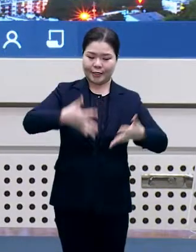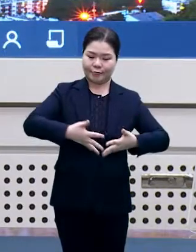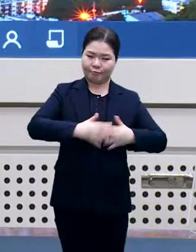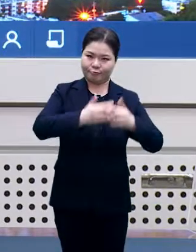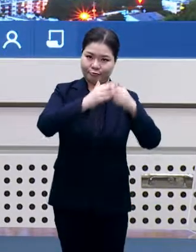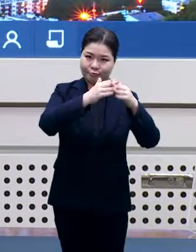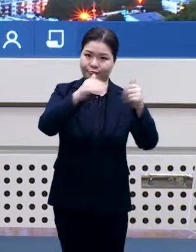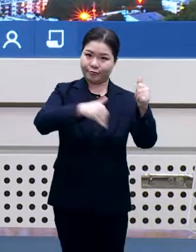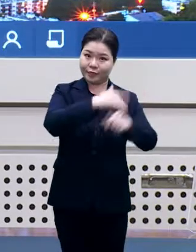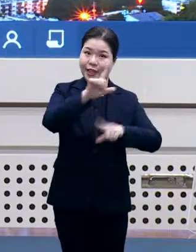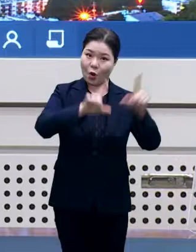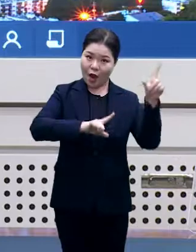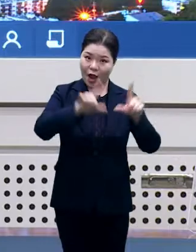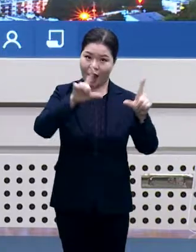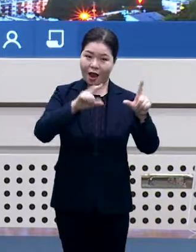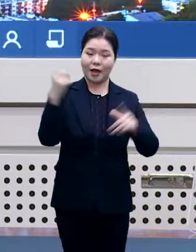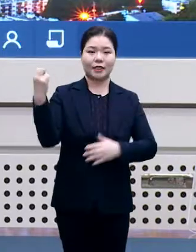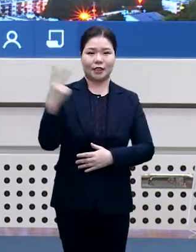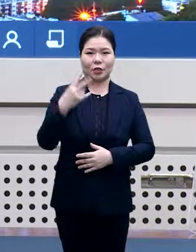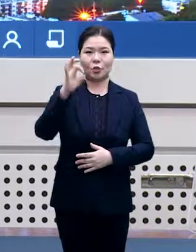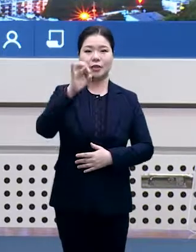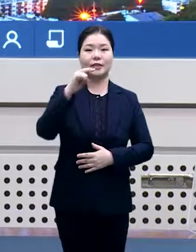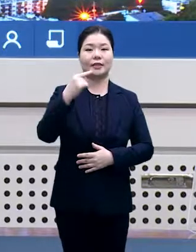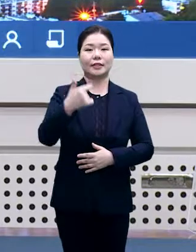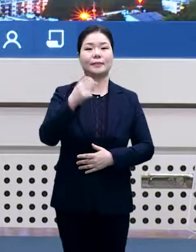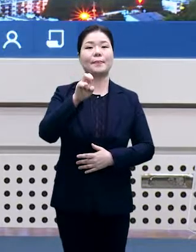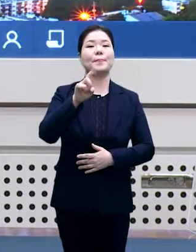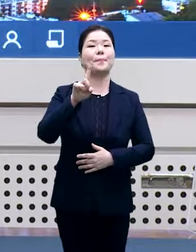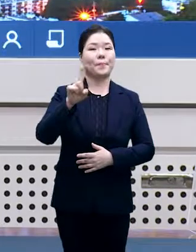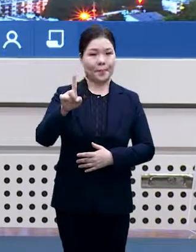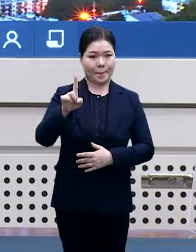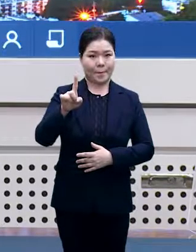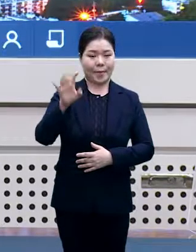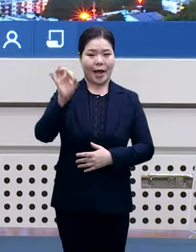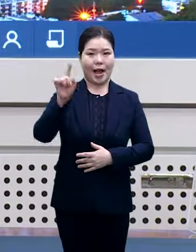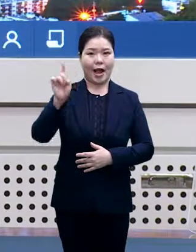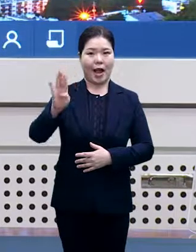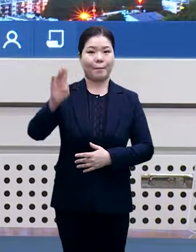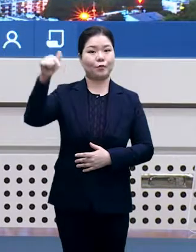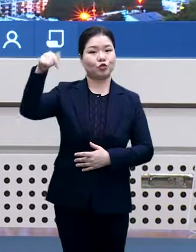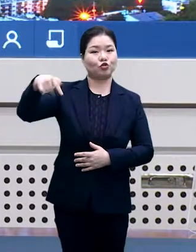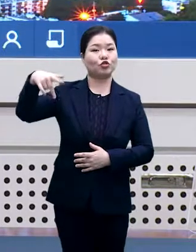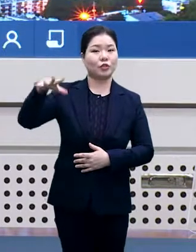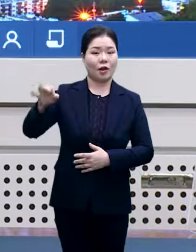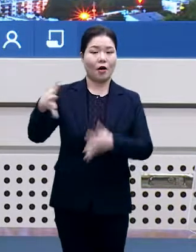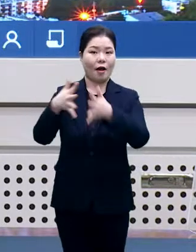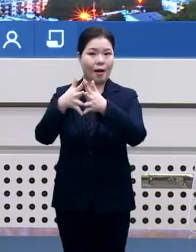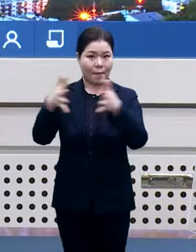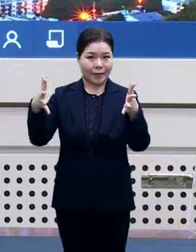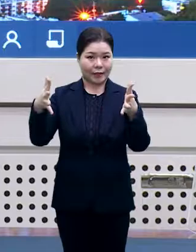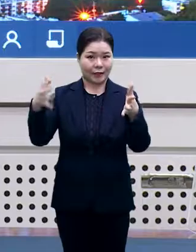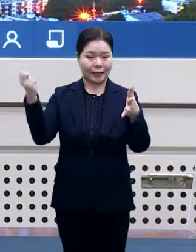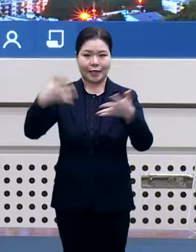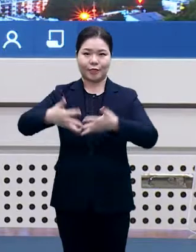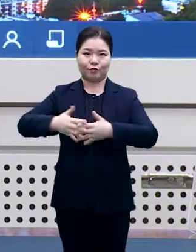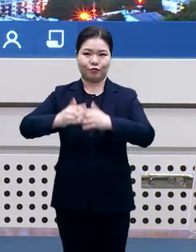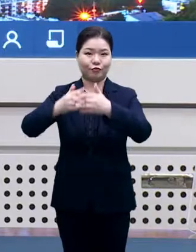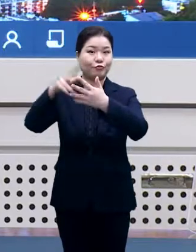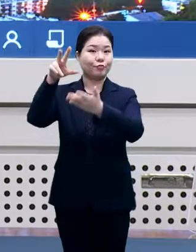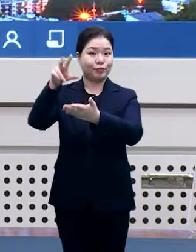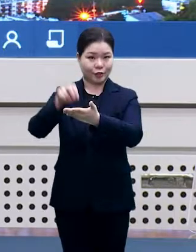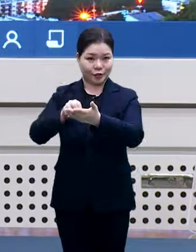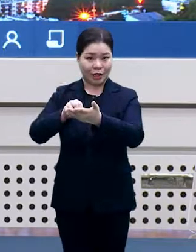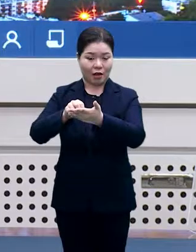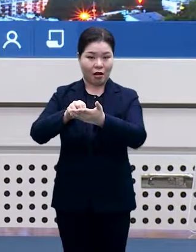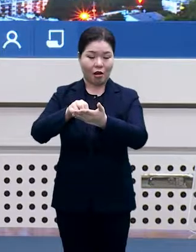그 재건축 현황과 그리고 음마 압구정 아파트 재건축